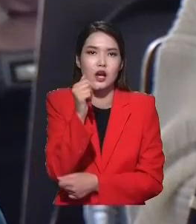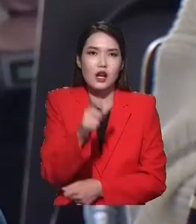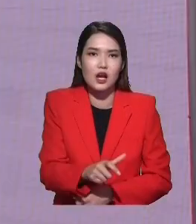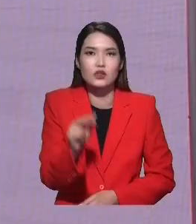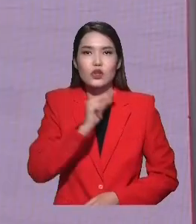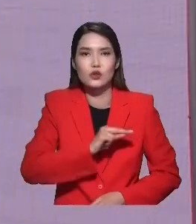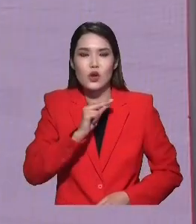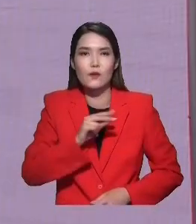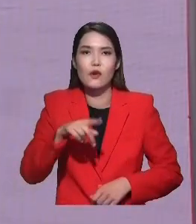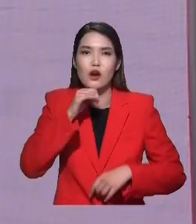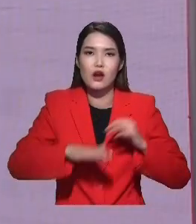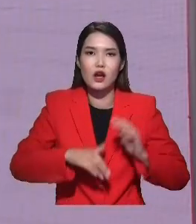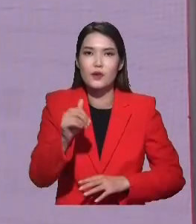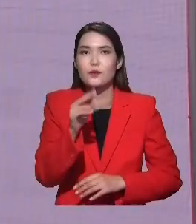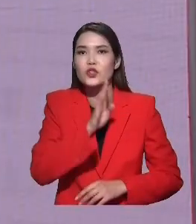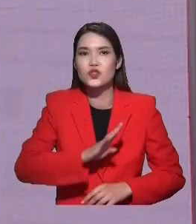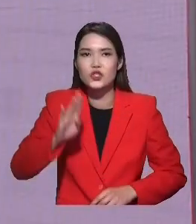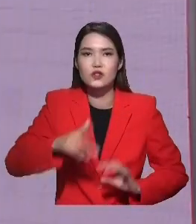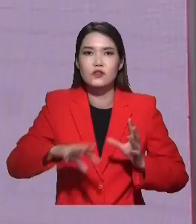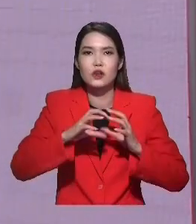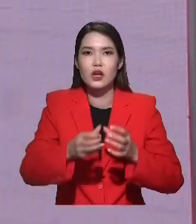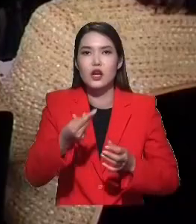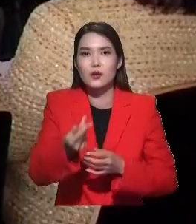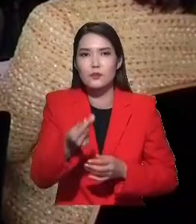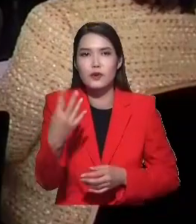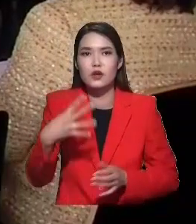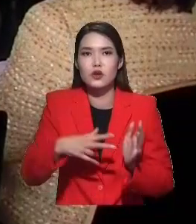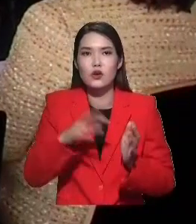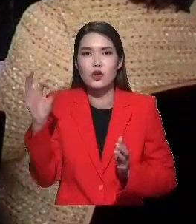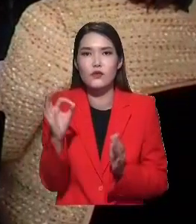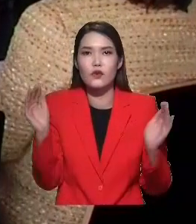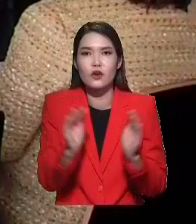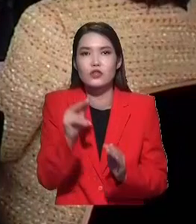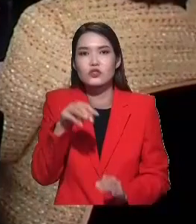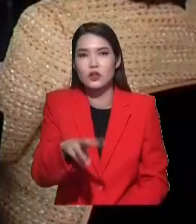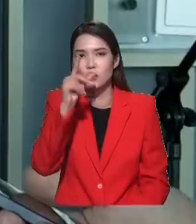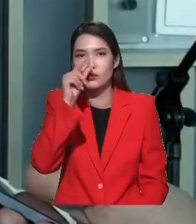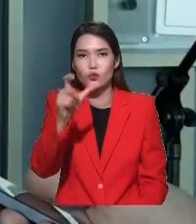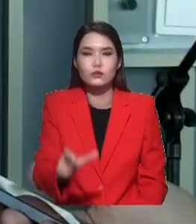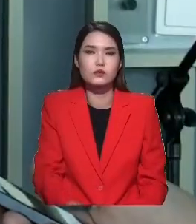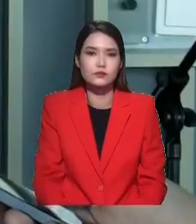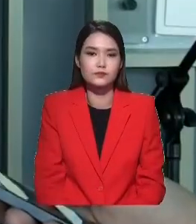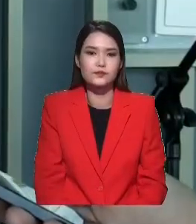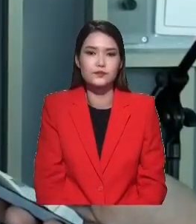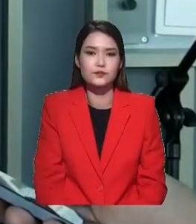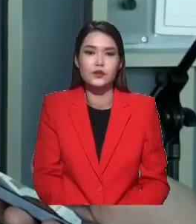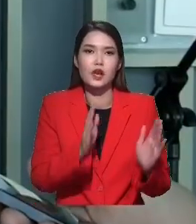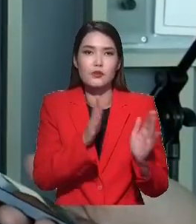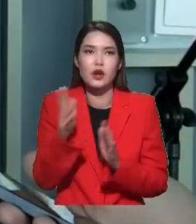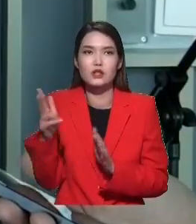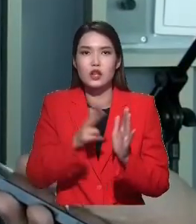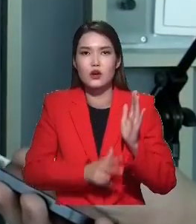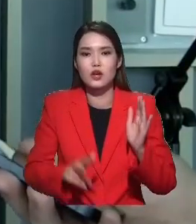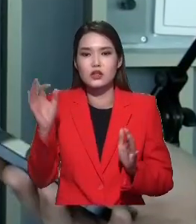эксперты отметили, что женщинам во всем мире платят на 48% меньше, чем мужчинам. Порядка